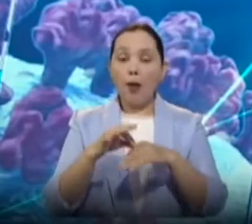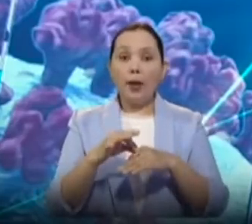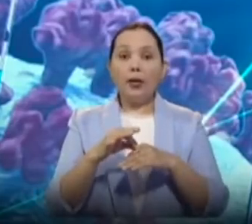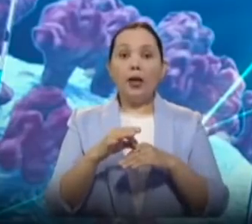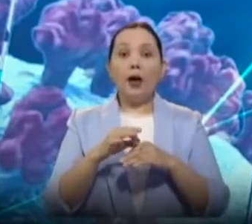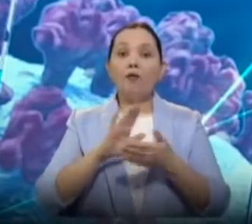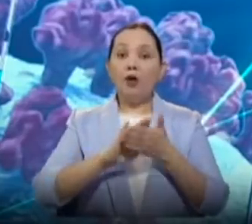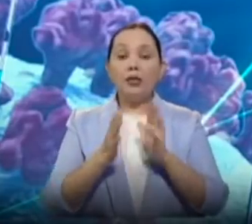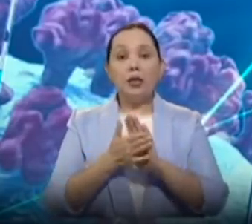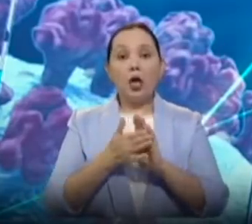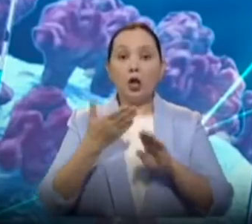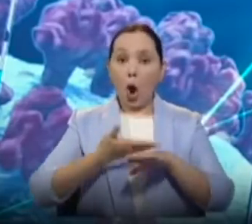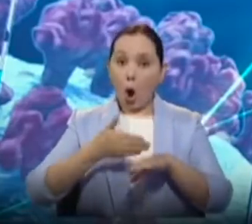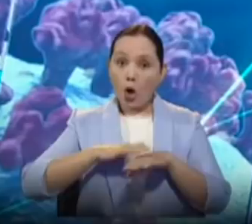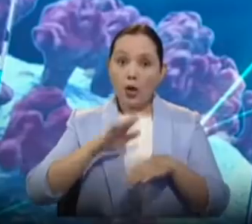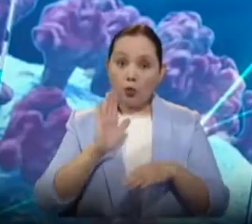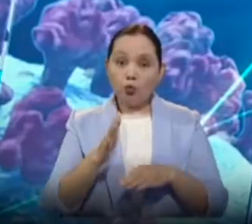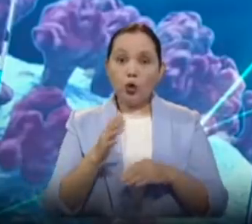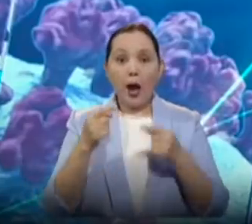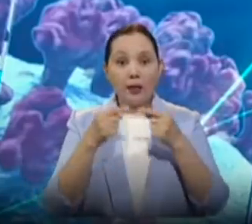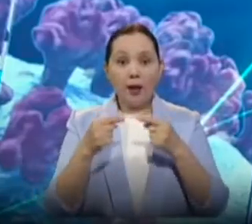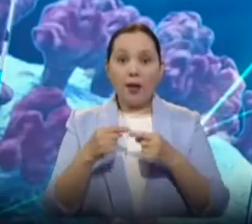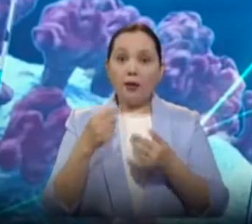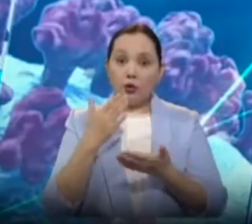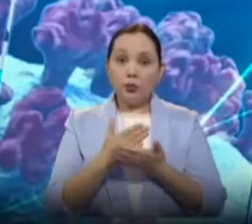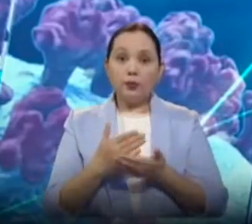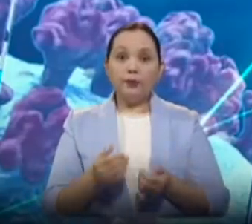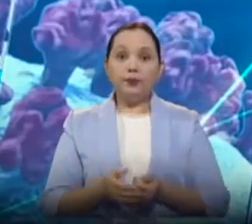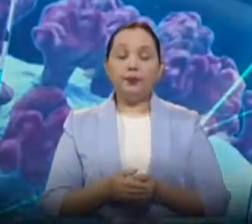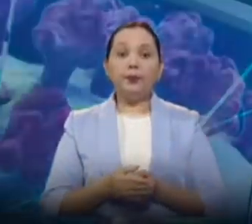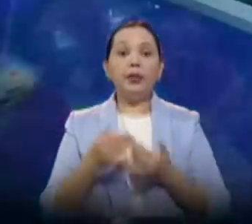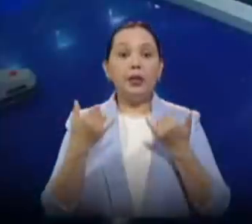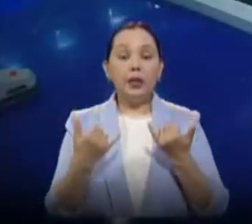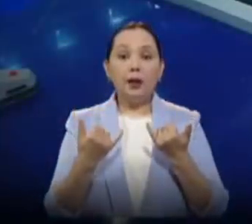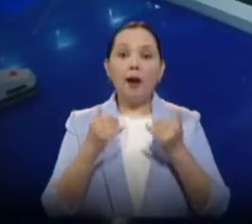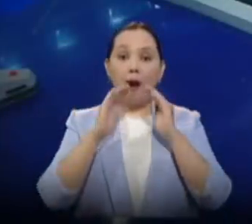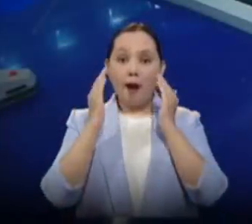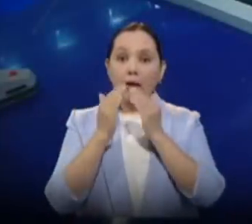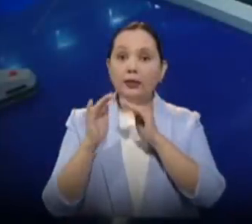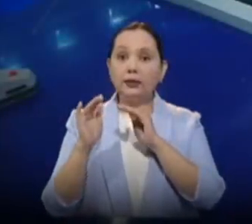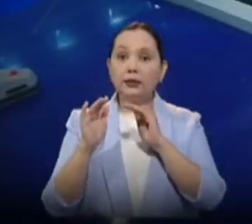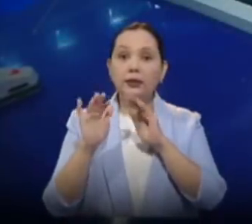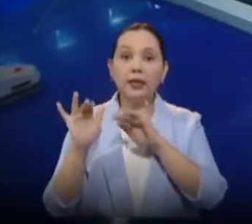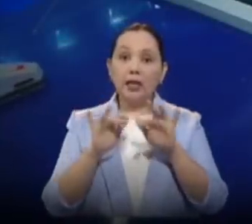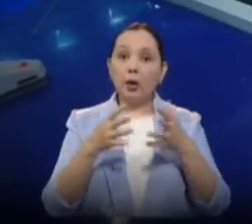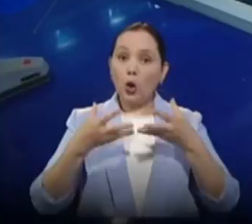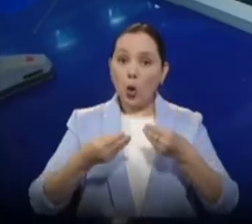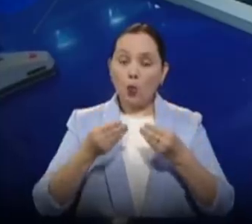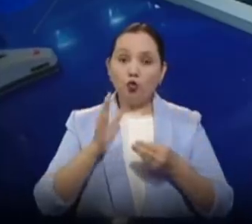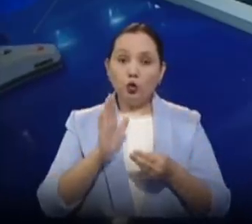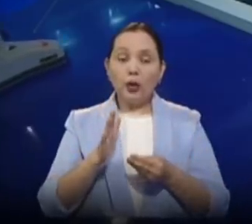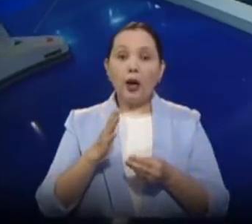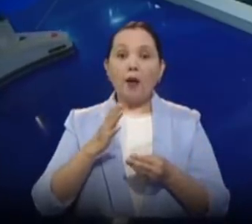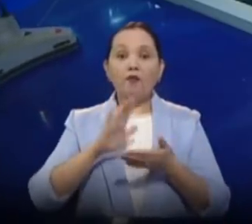kundan-kun vaziyat biroz og'irlashmoqda. Fuqarolar orasida aniqlanish holatlari ko'p. Demak, karantin tadbirlarini yumshatilishi bu